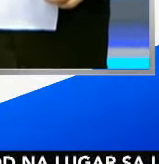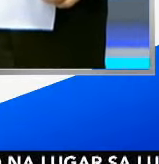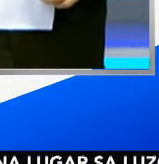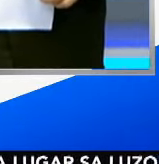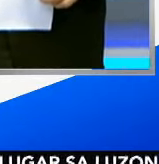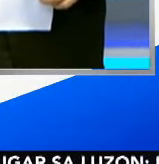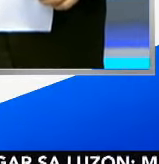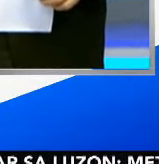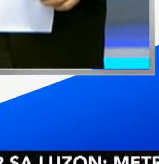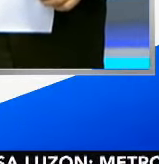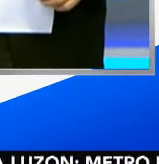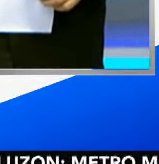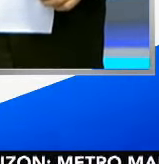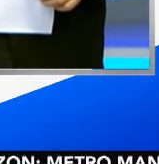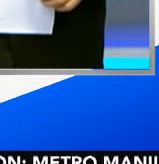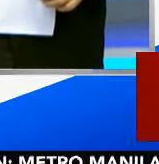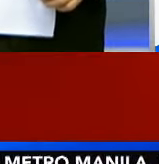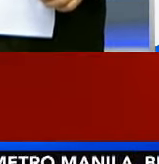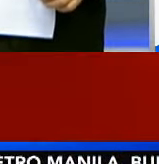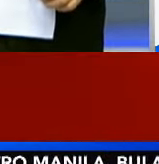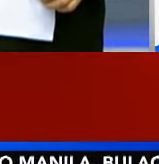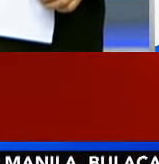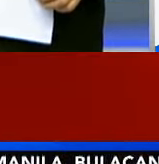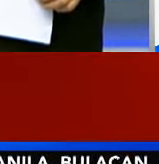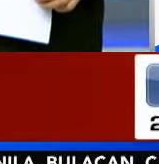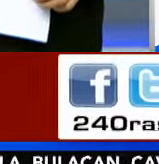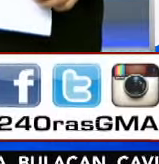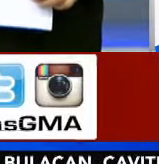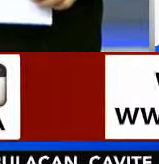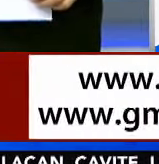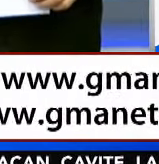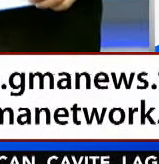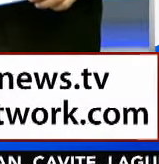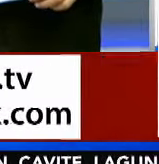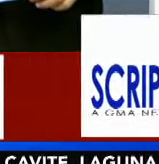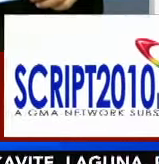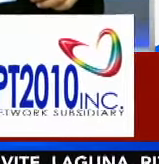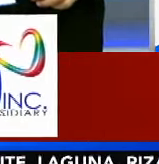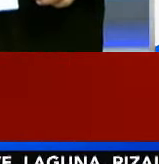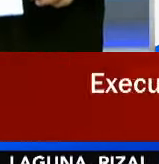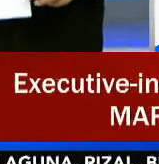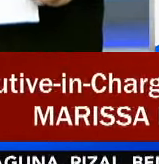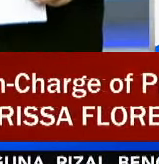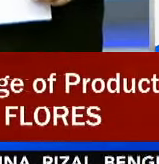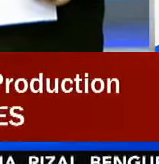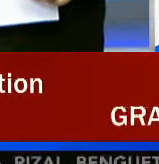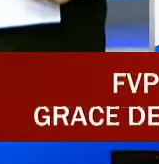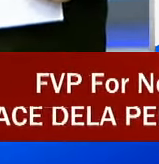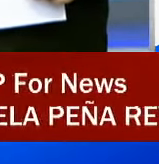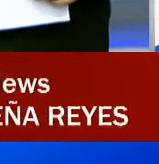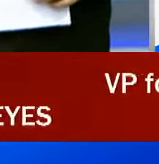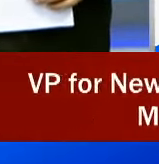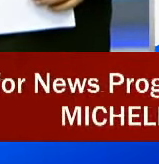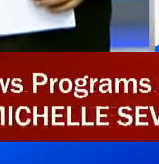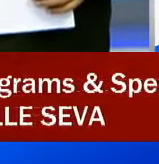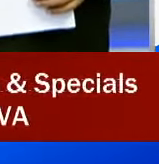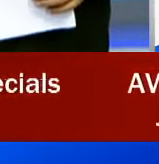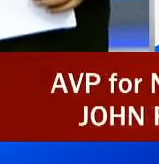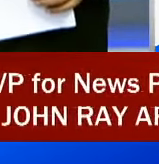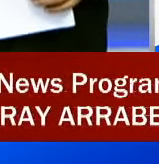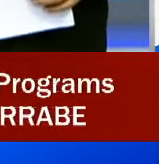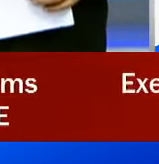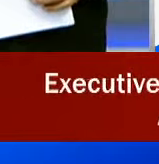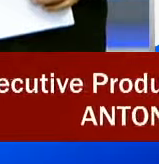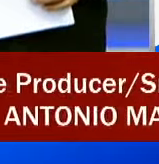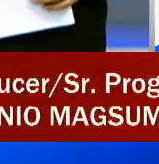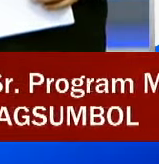give. Salamat, Iya. At yan ang mga balita ngayong Biyernes. Ako po si Mel Tianco. Ako po si Vicky Morales. Miss ko pagiging DJ ko na naman, ah. Buong